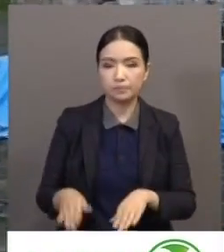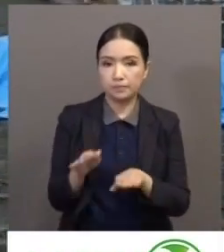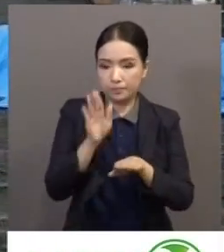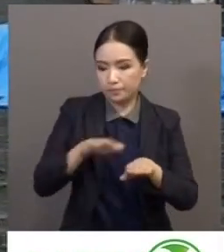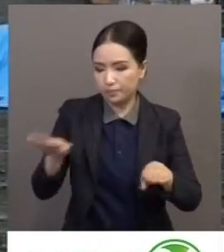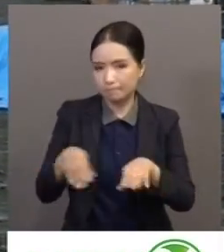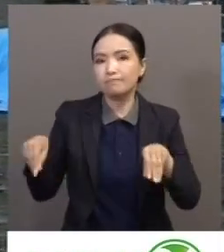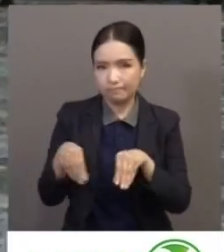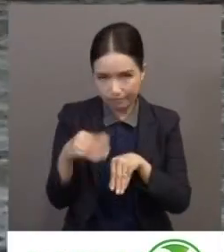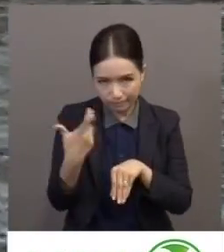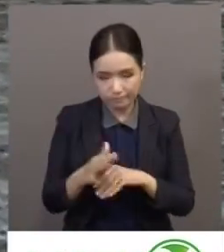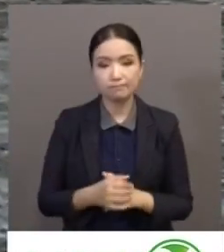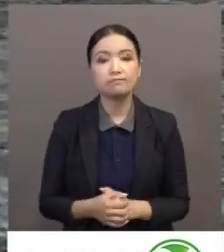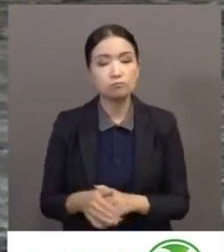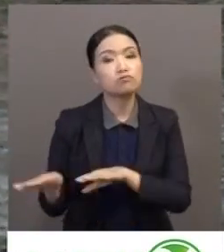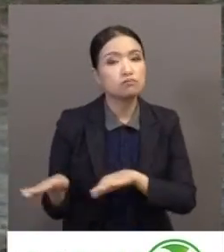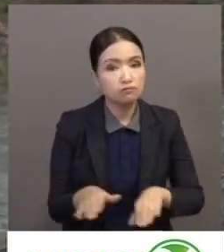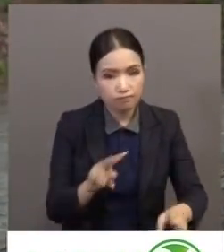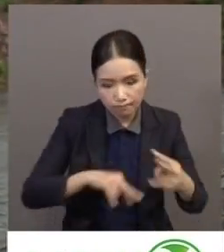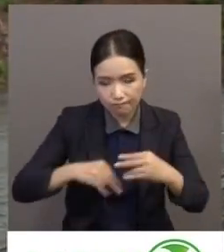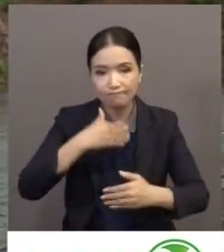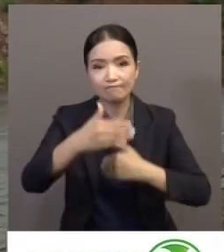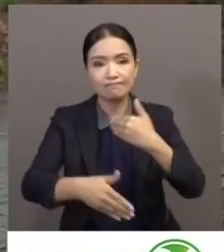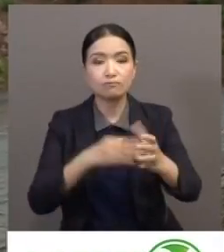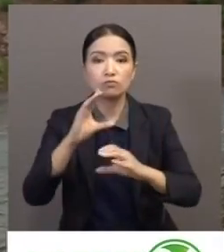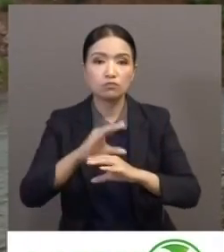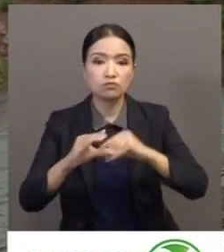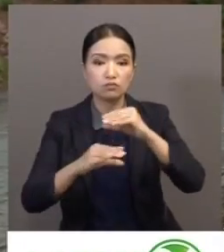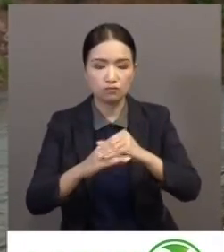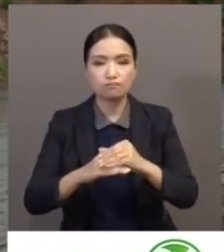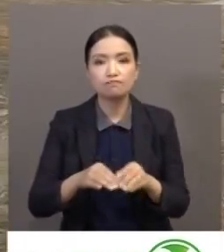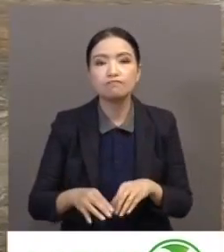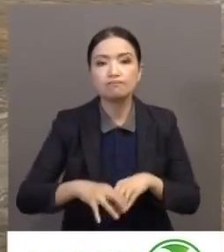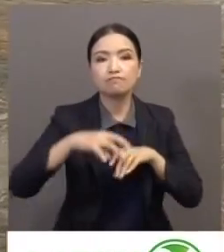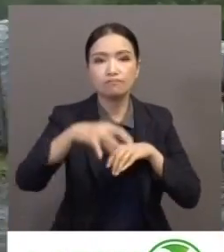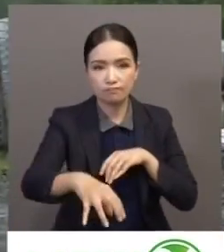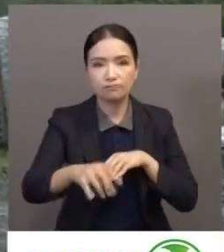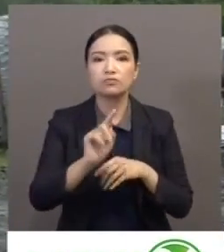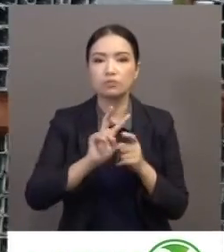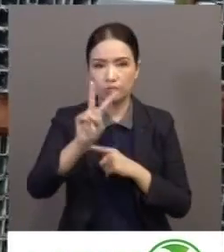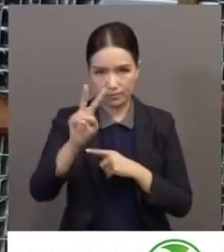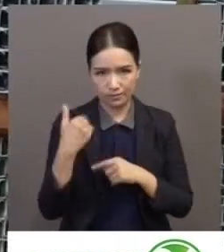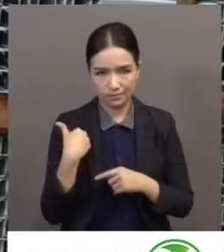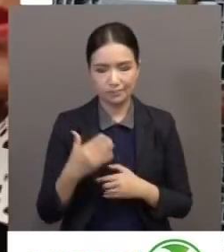ซลาร์เซลล์เร็วๆนี้พร้อมพิจารณาเดินหน้าโครงการในเฟส2